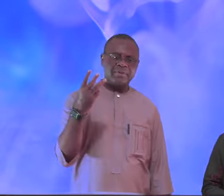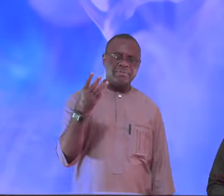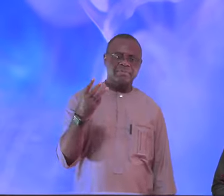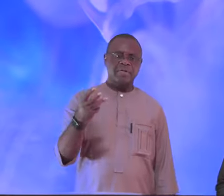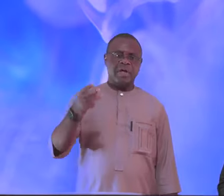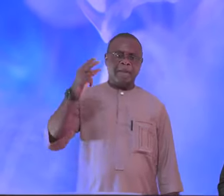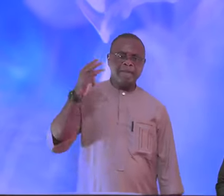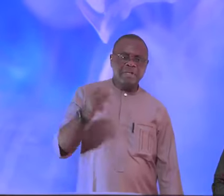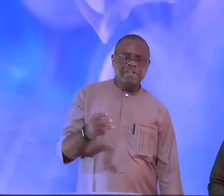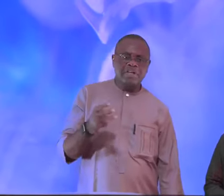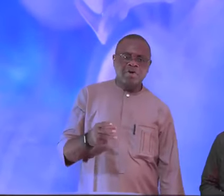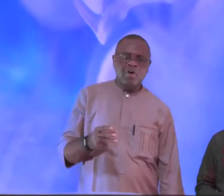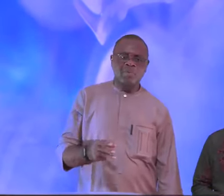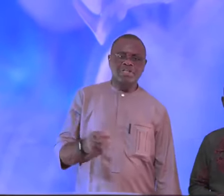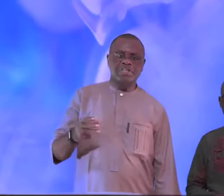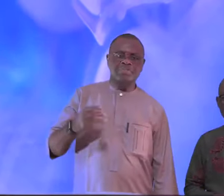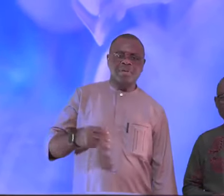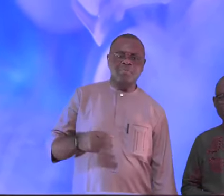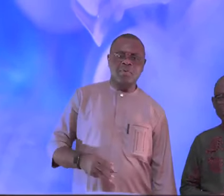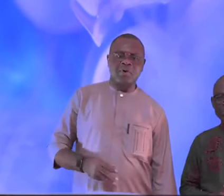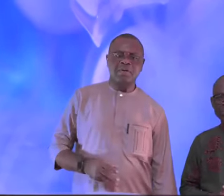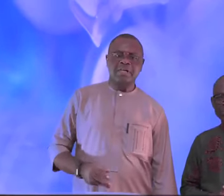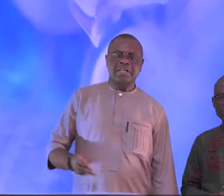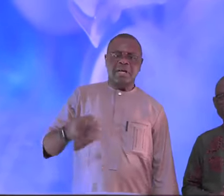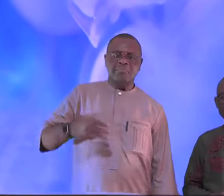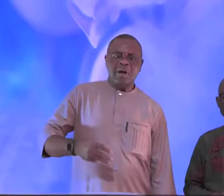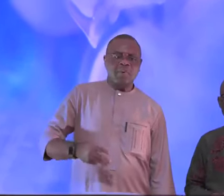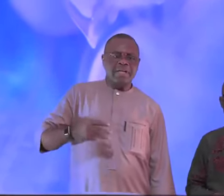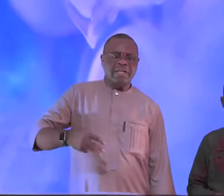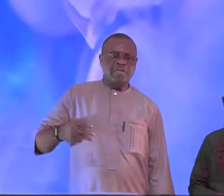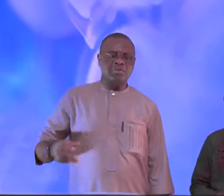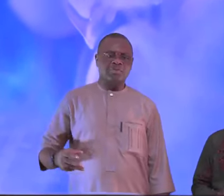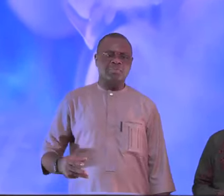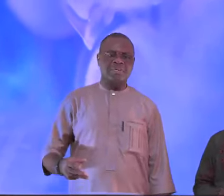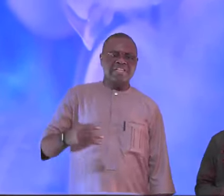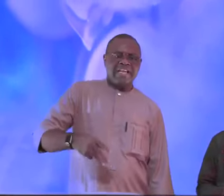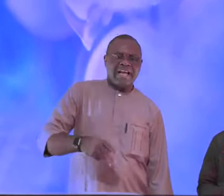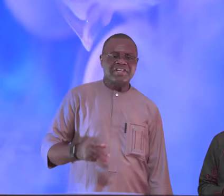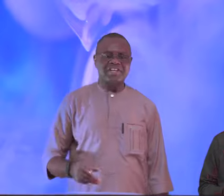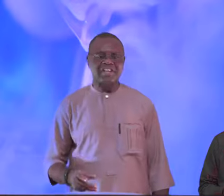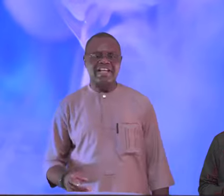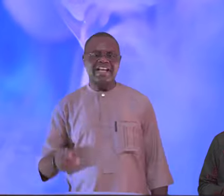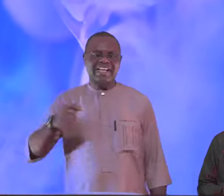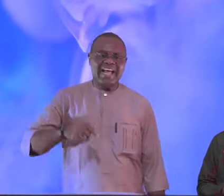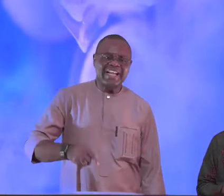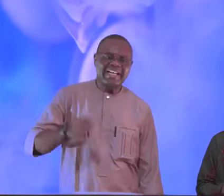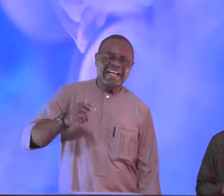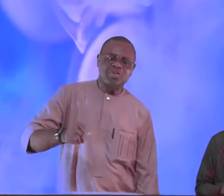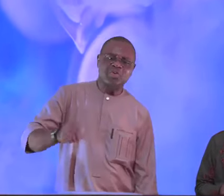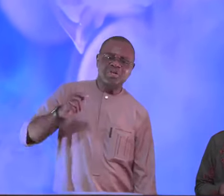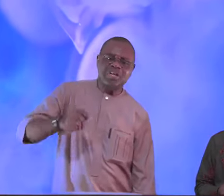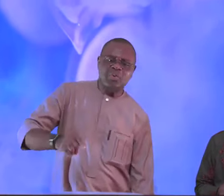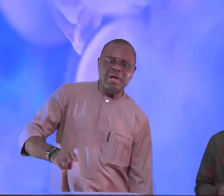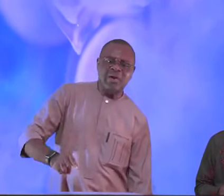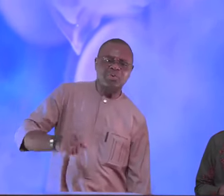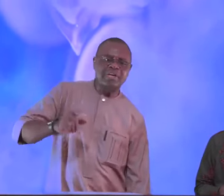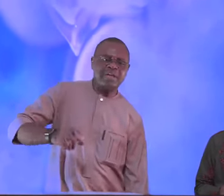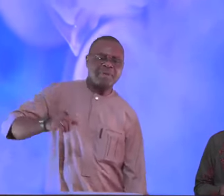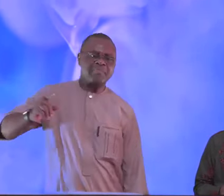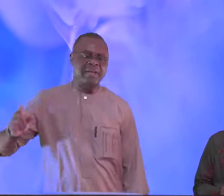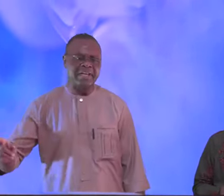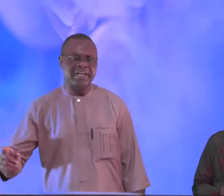Nke atọ, mbilite n'ọnwụ nke ime mmụọ na mgbanwe nke ndụ bụ ihe na-adị ire naanị na ndụ onye nwụrụ